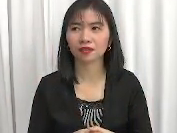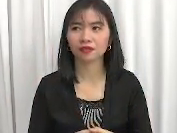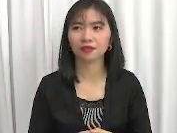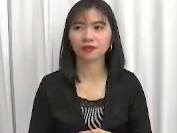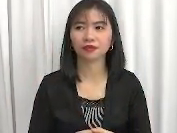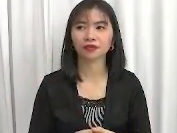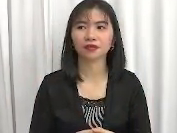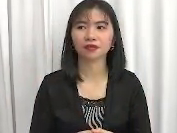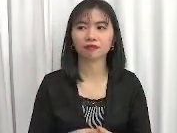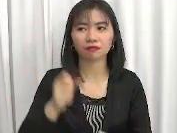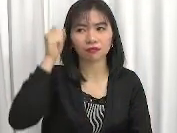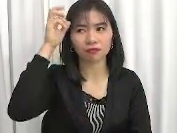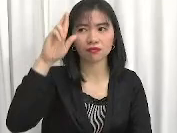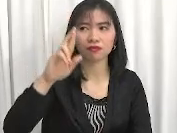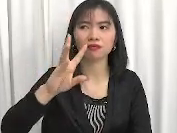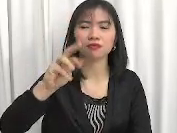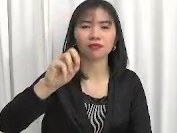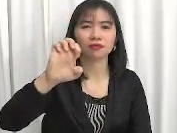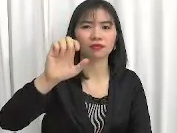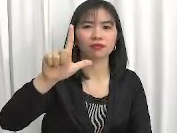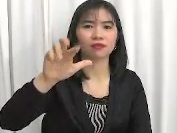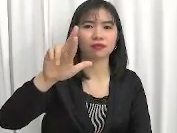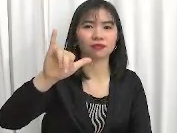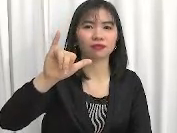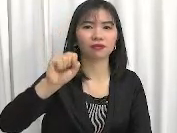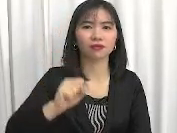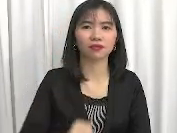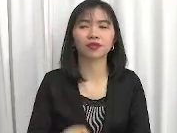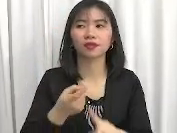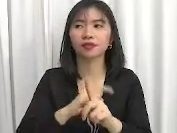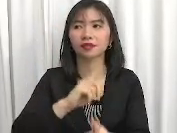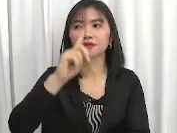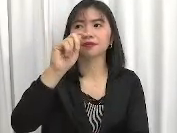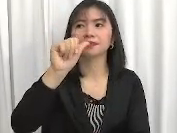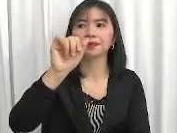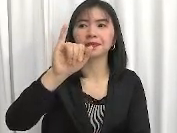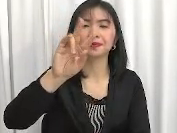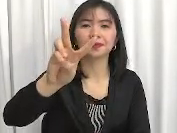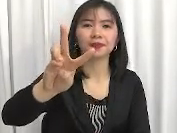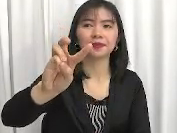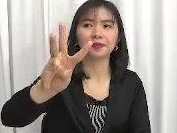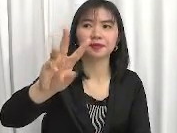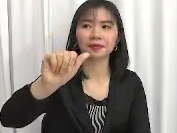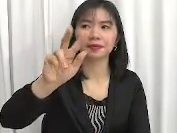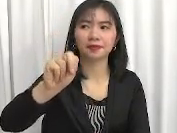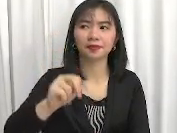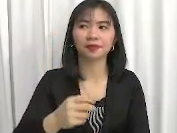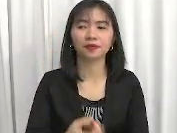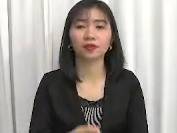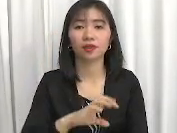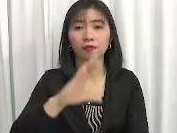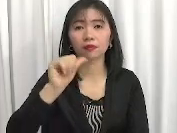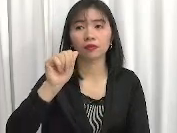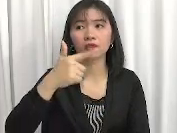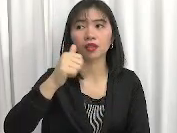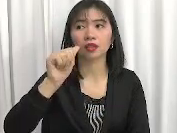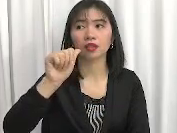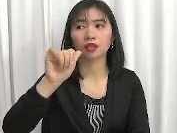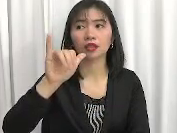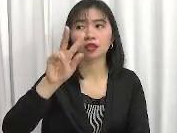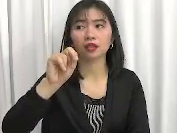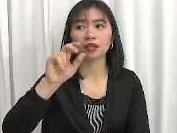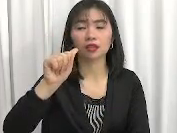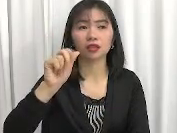Taiwan. Wow! Sabira. At mula sa Cagayan. Layo ng ano? Oo, at may meron din mula sa Cagayan si James Gumabol.